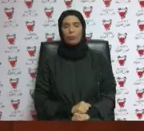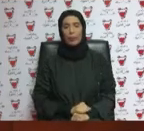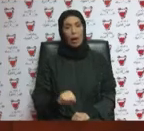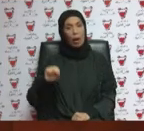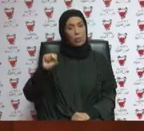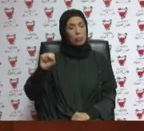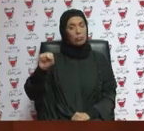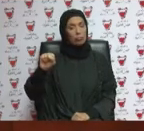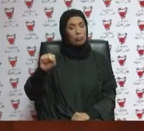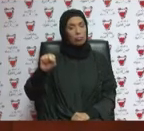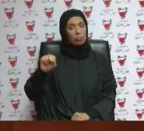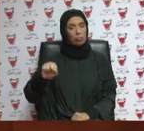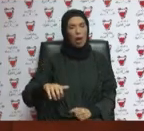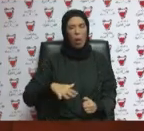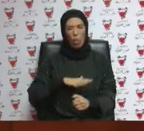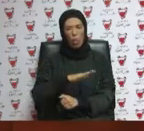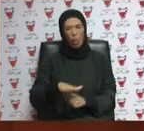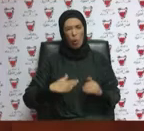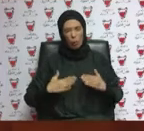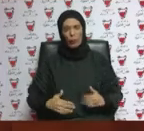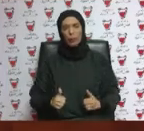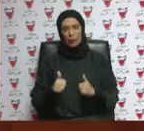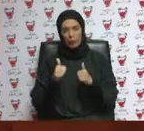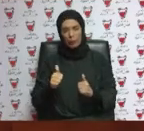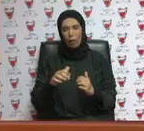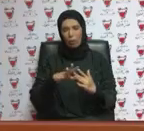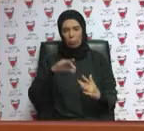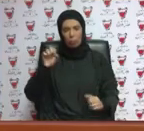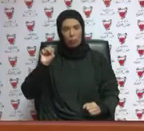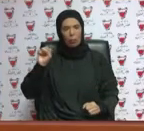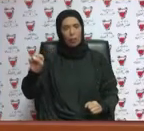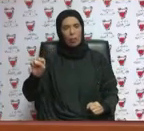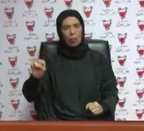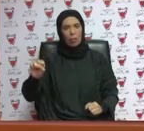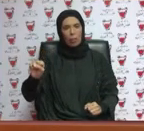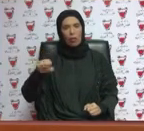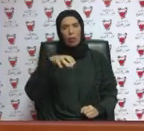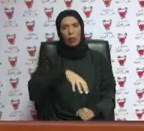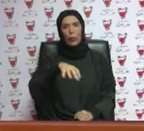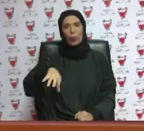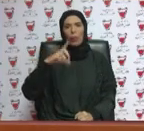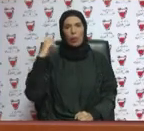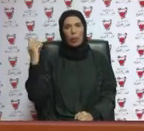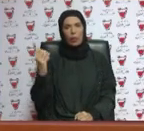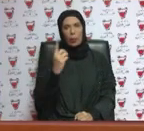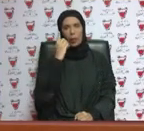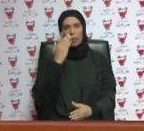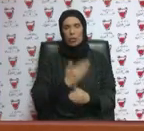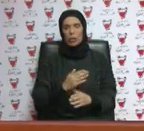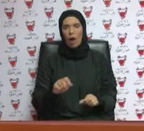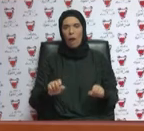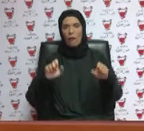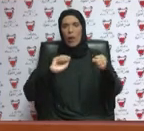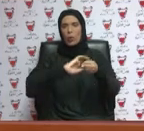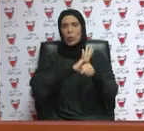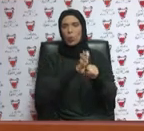وخصوصا في ظل الظروف الصحية الاستثنائية التي تمر بها دول العالم بسبب فيروس